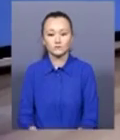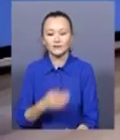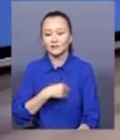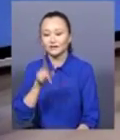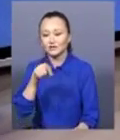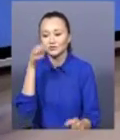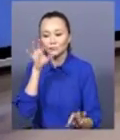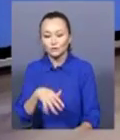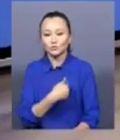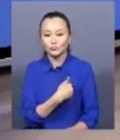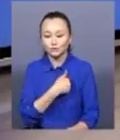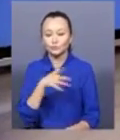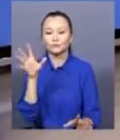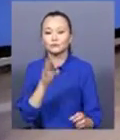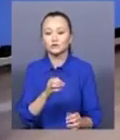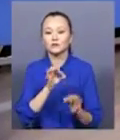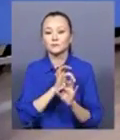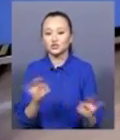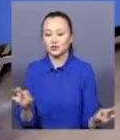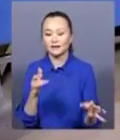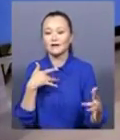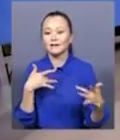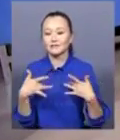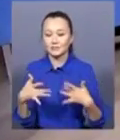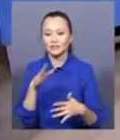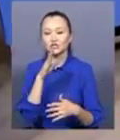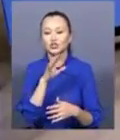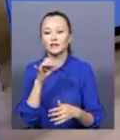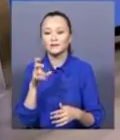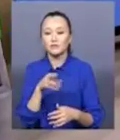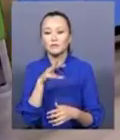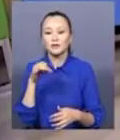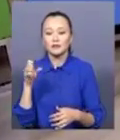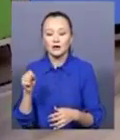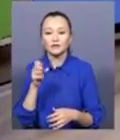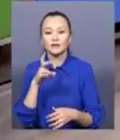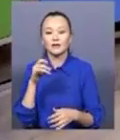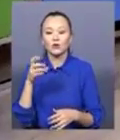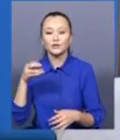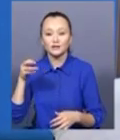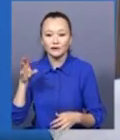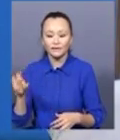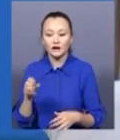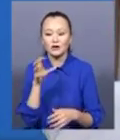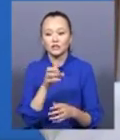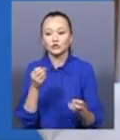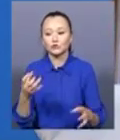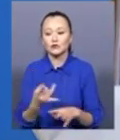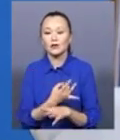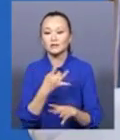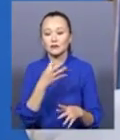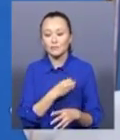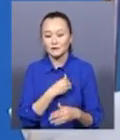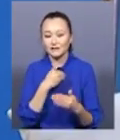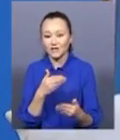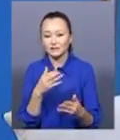хочу напомнить, что у нас в гостях сегодня замечательная актриса, жмеринецкая Нина Леонидовна, которая отмечает сегодня свой день рождения. Еще раз с праздником вас поздравляем.